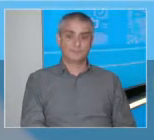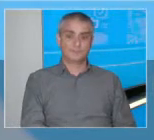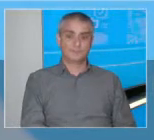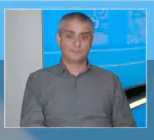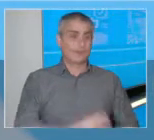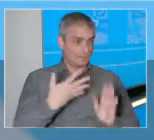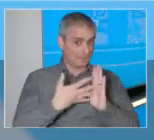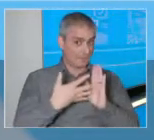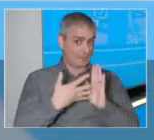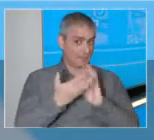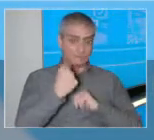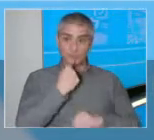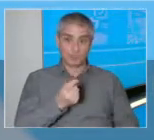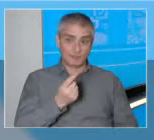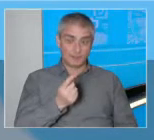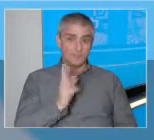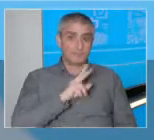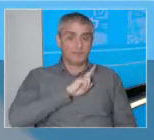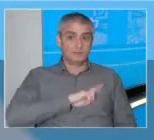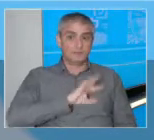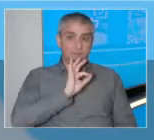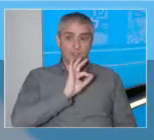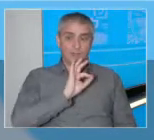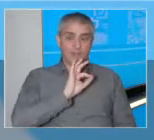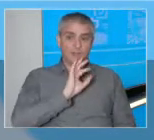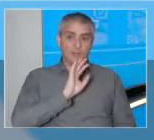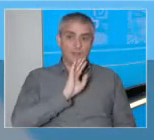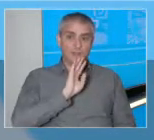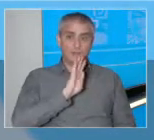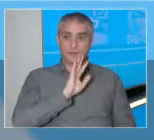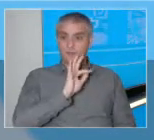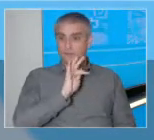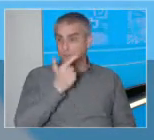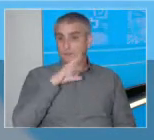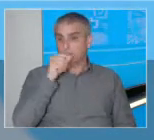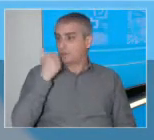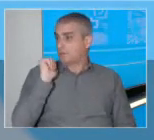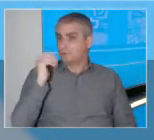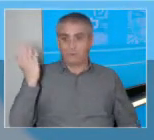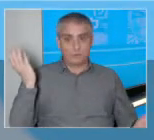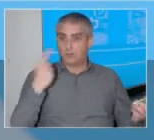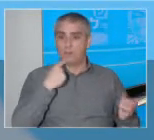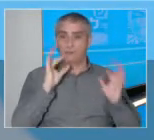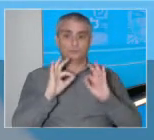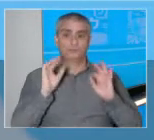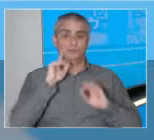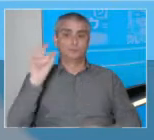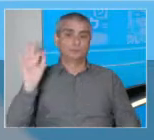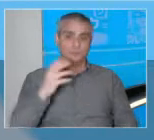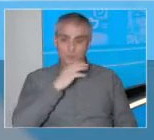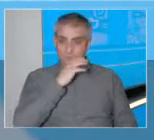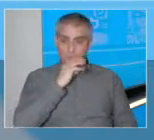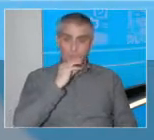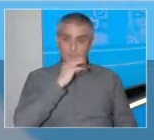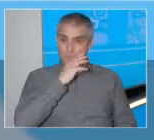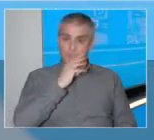אנחנו... אתה בדקת, וידעת לפני שאמרת את זה, מה הסבלנות של ולי טאי, למשל? דיברתי איתו אתמול, אני לא יכול להגיד שום דבר בשמו, אבל